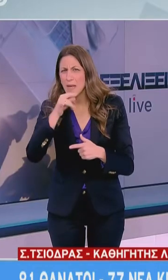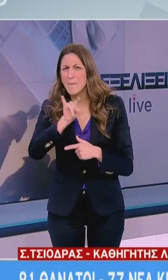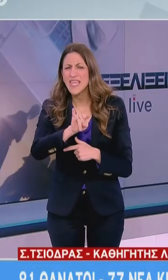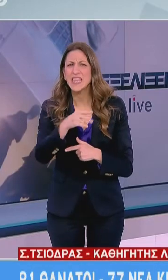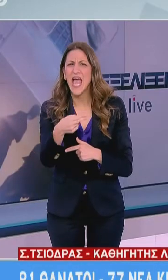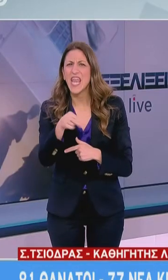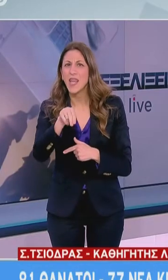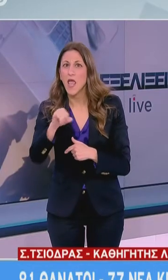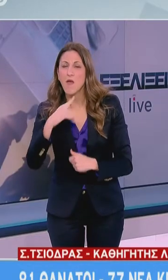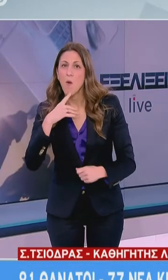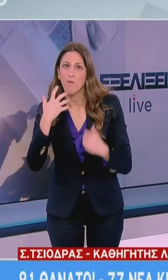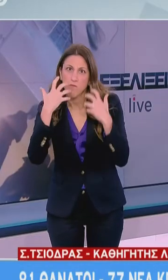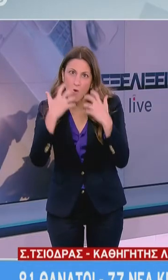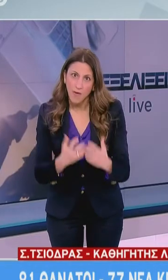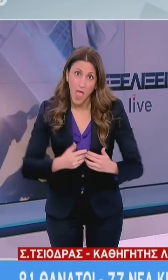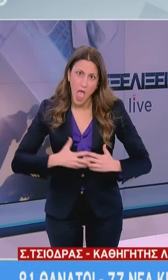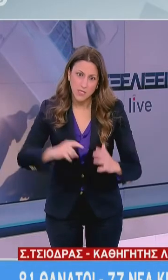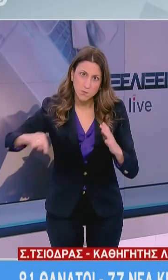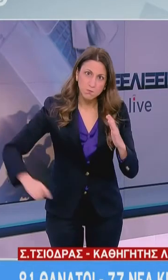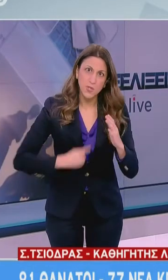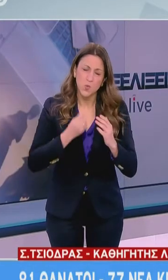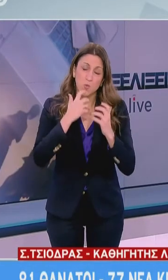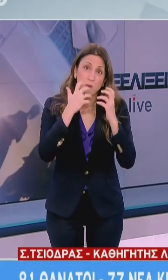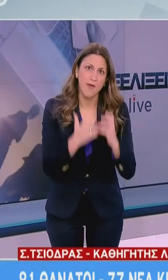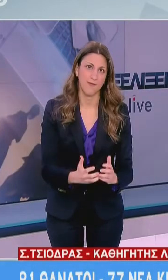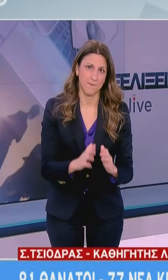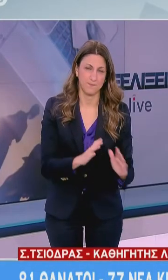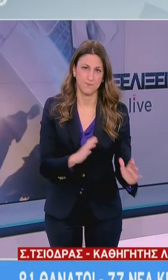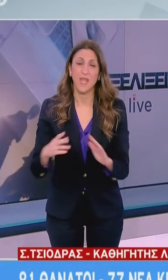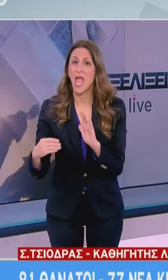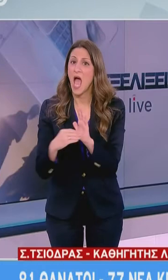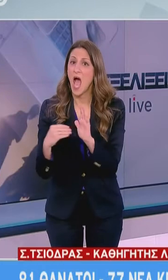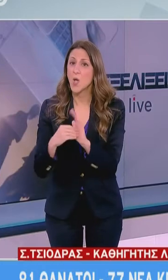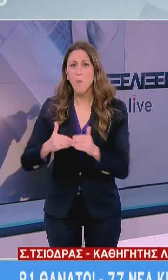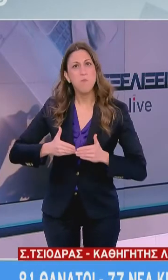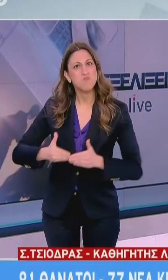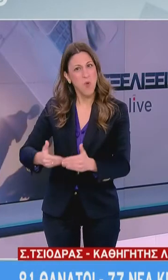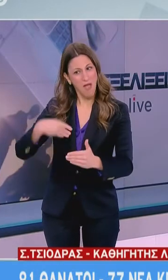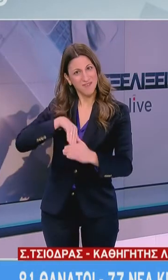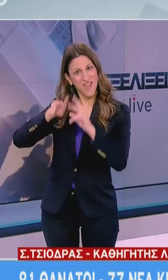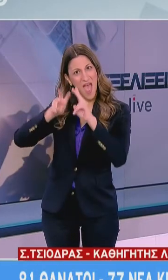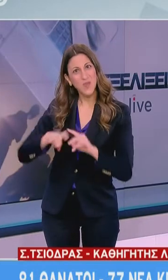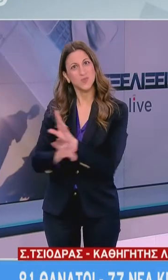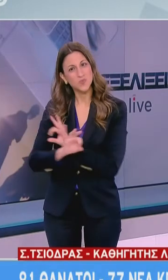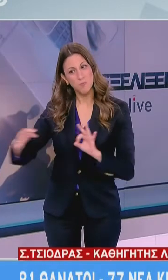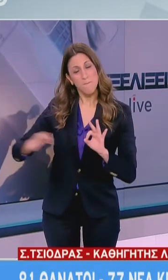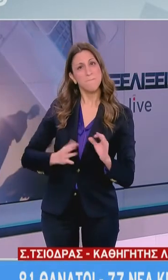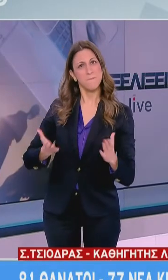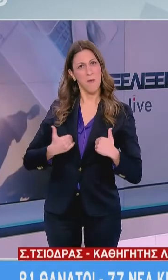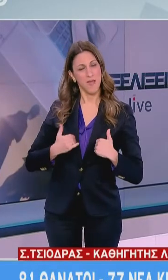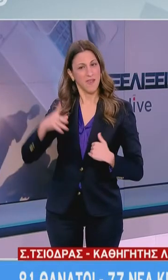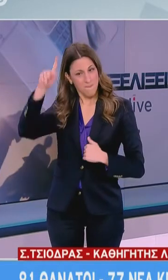Ι1Ν1, που ήταν πολύ πιο επιβαρυντικές για τις έγκυες γυναίκες. Επίσης, κανένα από τα μωρά στη μελέτη που ελέγχθηκαν δεν βρέθηκε μολυσμένο.